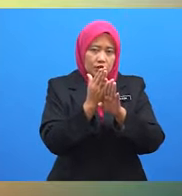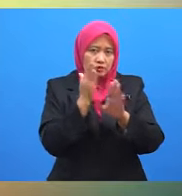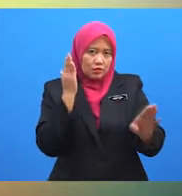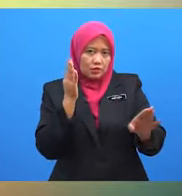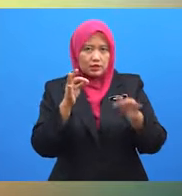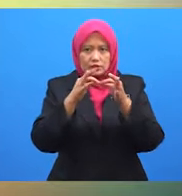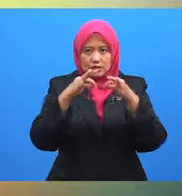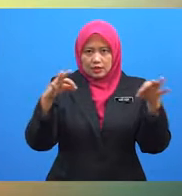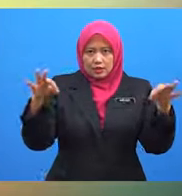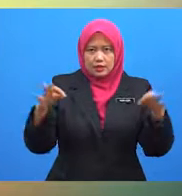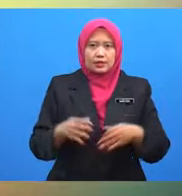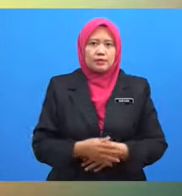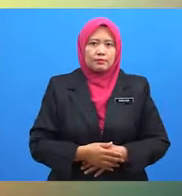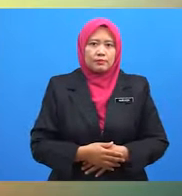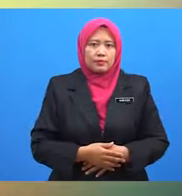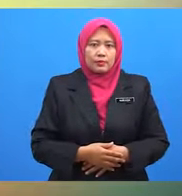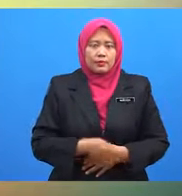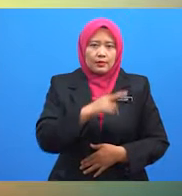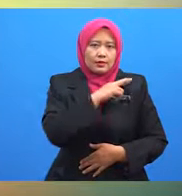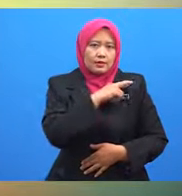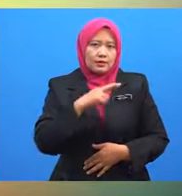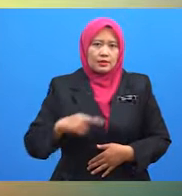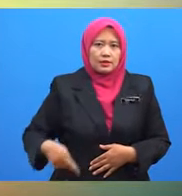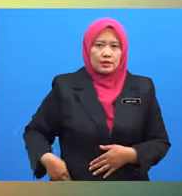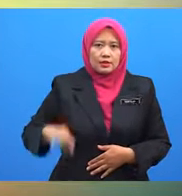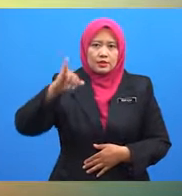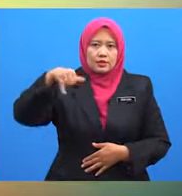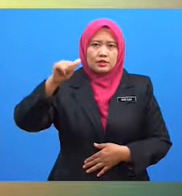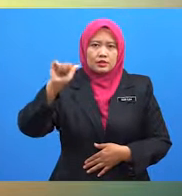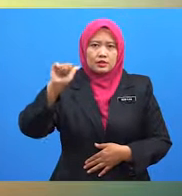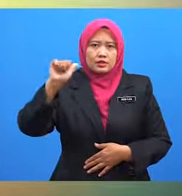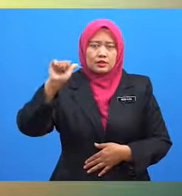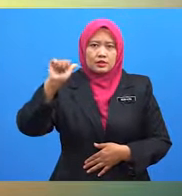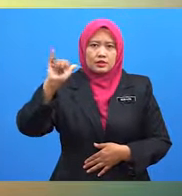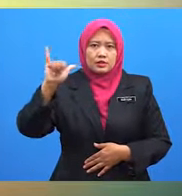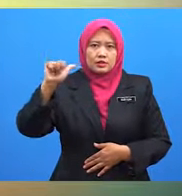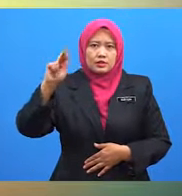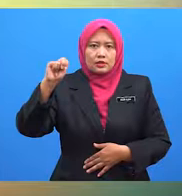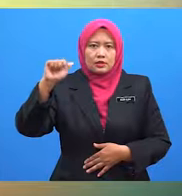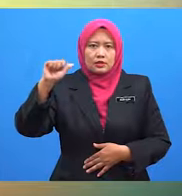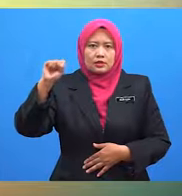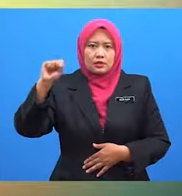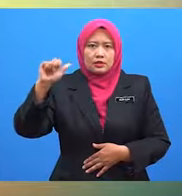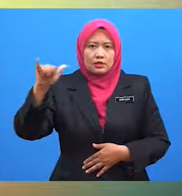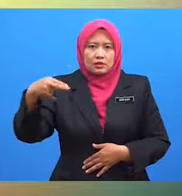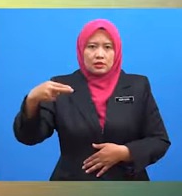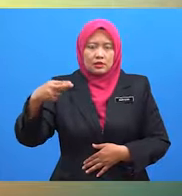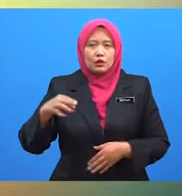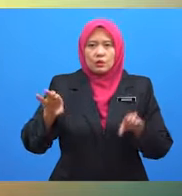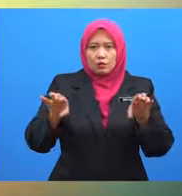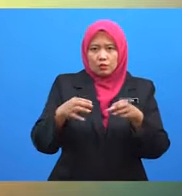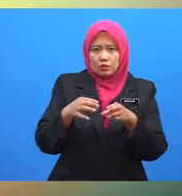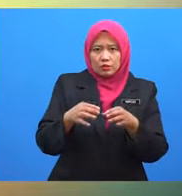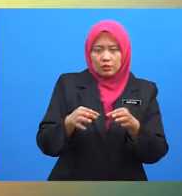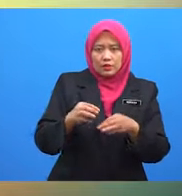Raja Jayanash telah membuat sebuah taman bunga dan berjanji bahawa segala yang dikerjakan